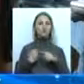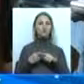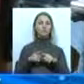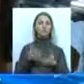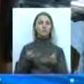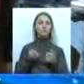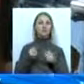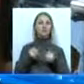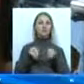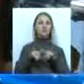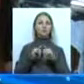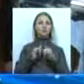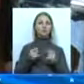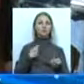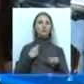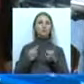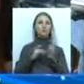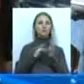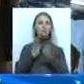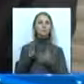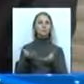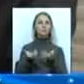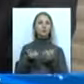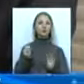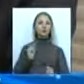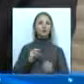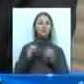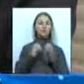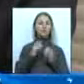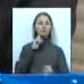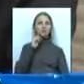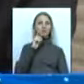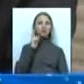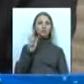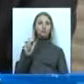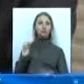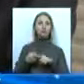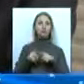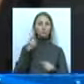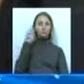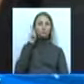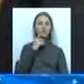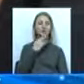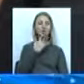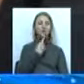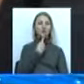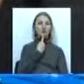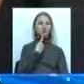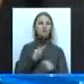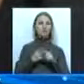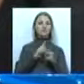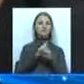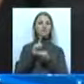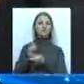жұмыс орындарын бөлу туралы шешім шығарды. Оңға жуық креативті шет тілдерін меңгерген жастар аталмыш басқармаға жұмысқа қабылданатын болады. Жиын